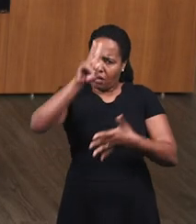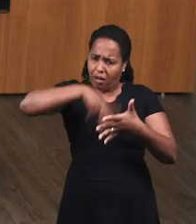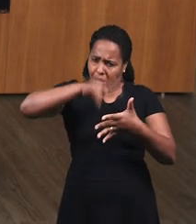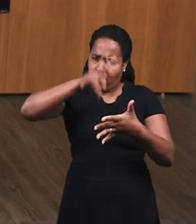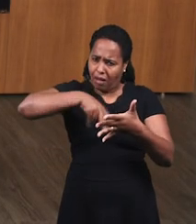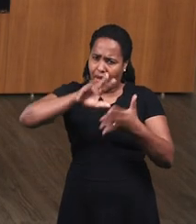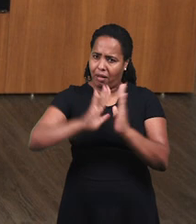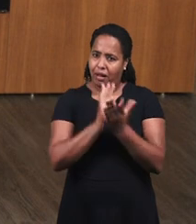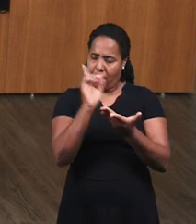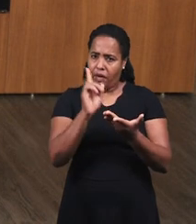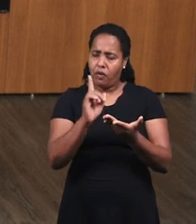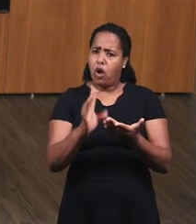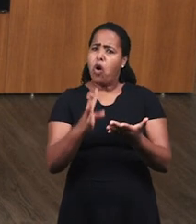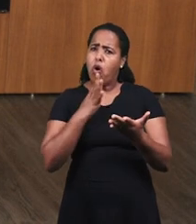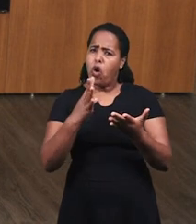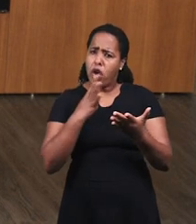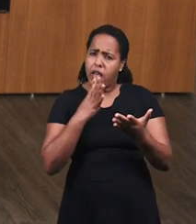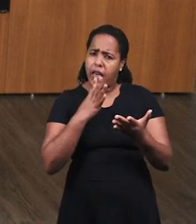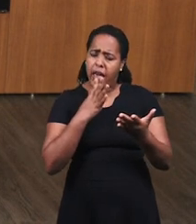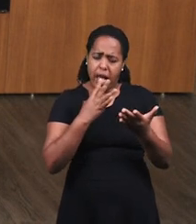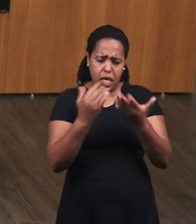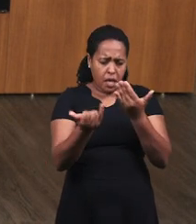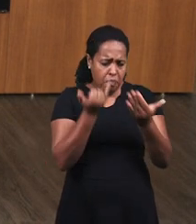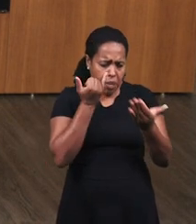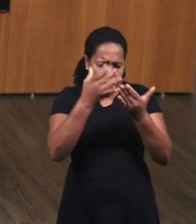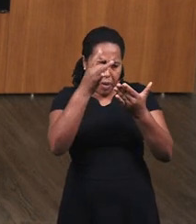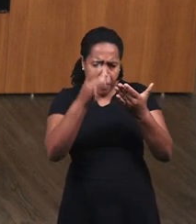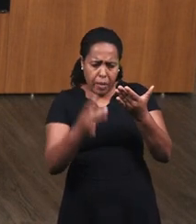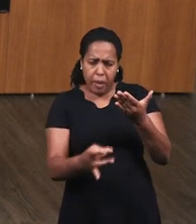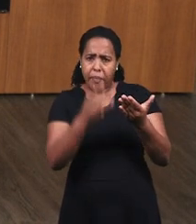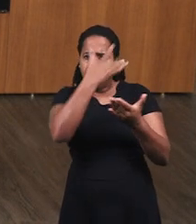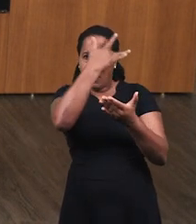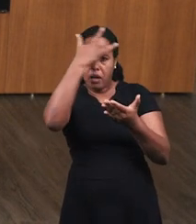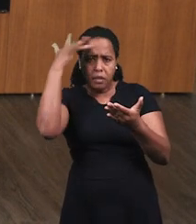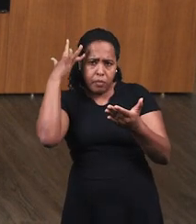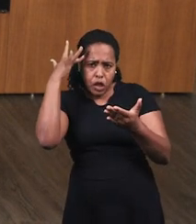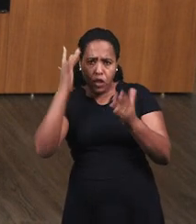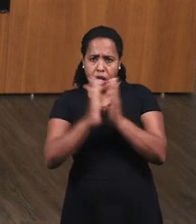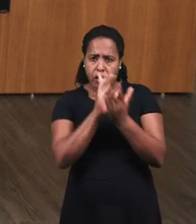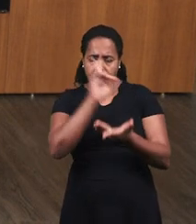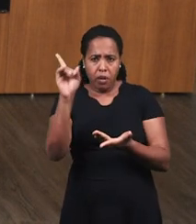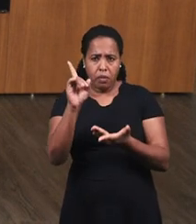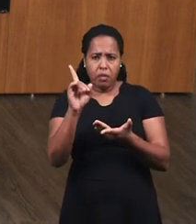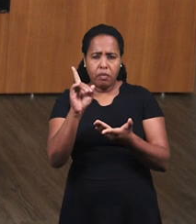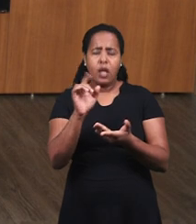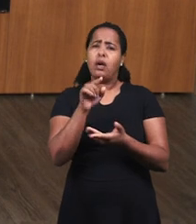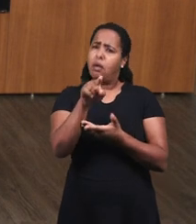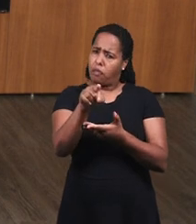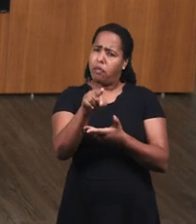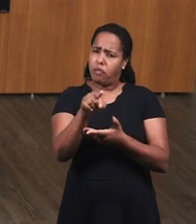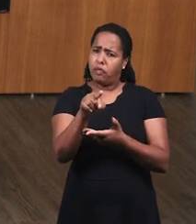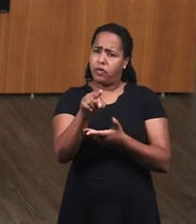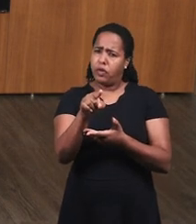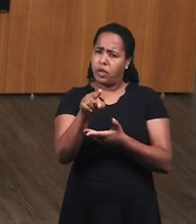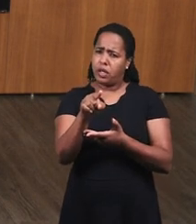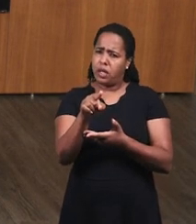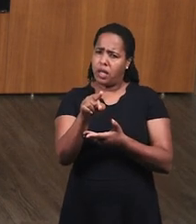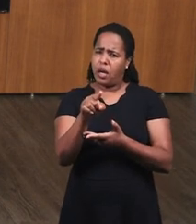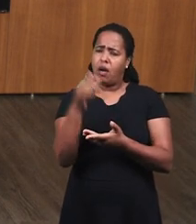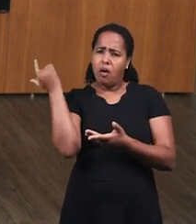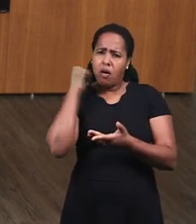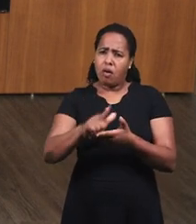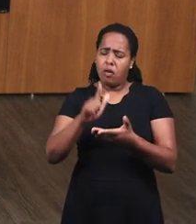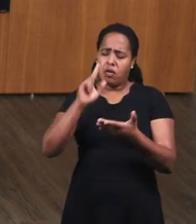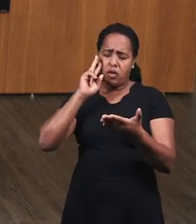lu la Bible, vous connaissez ces messages, histoires et personnages. Vous arrivez à voir la personne du